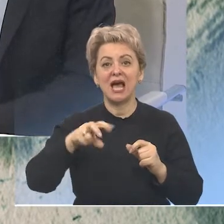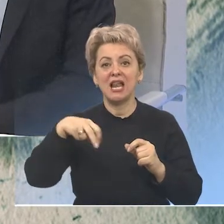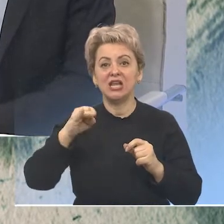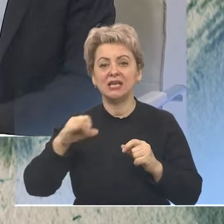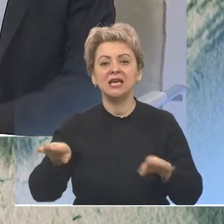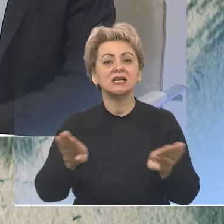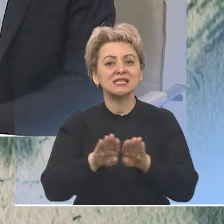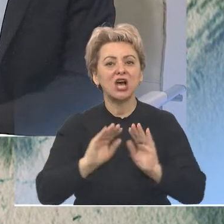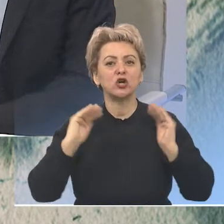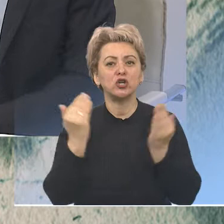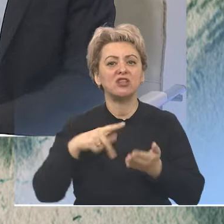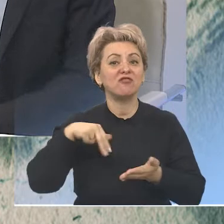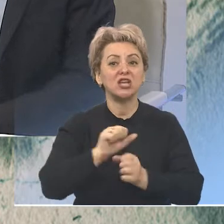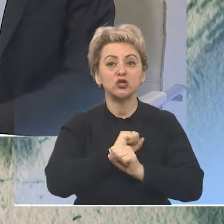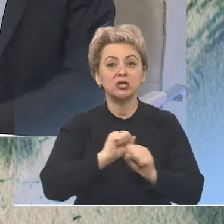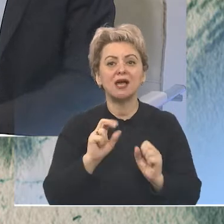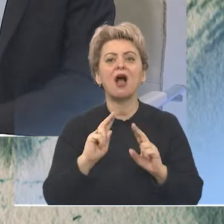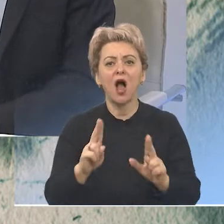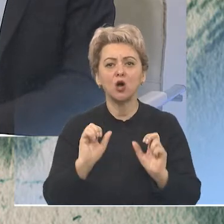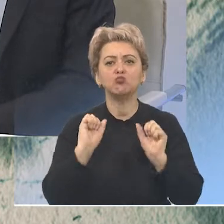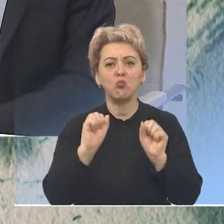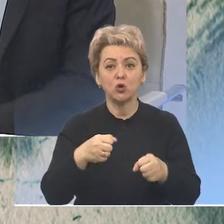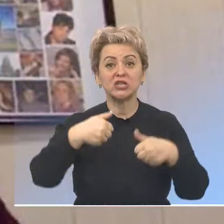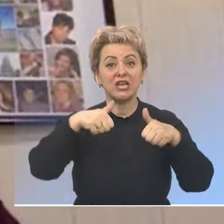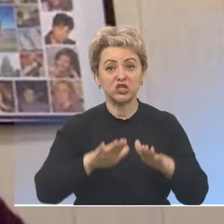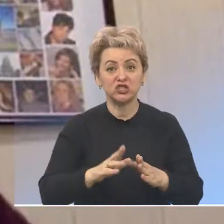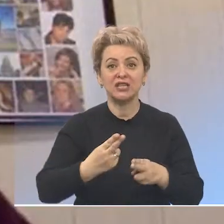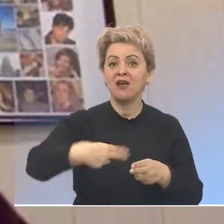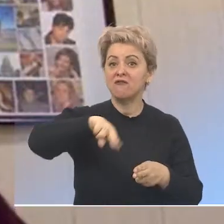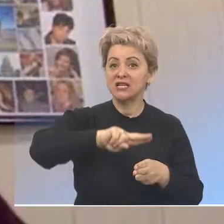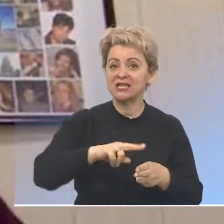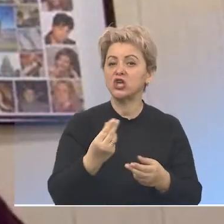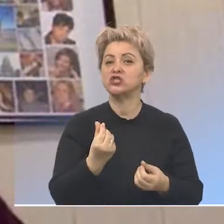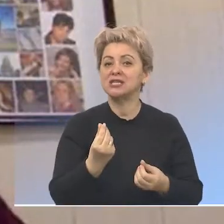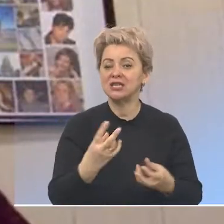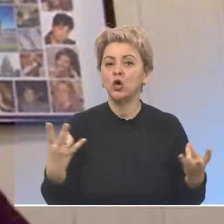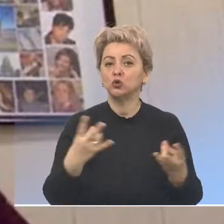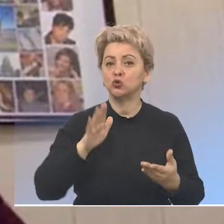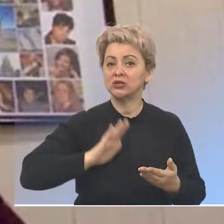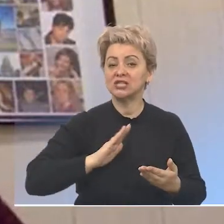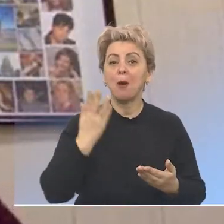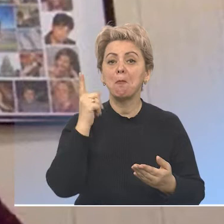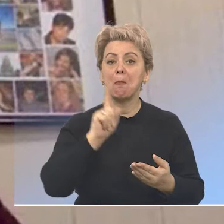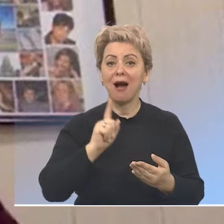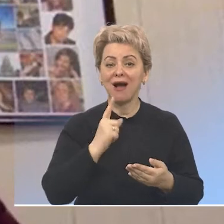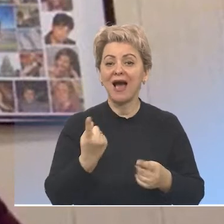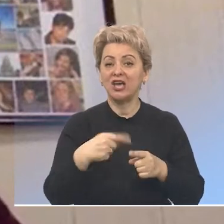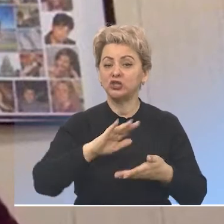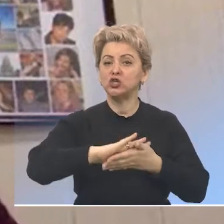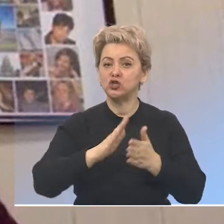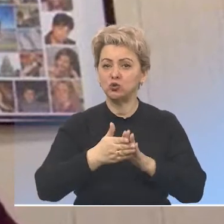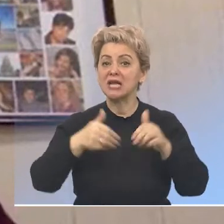на карантин, им нельзя выходить никуда. Как можно согласовать возврат денежных средств? То есть надо ждать, пока эта